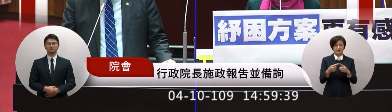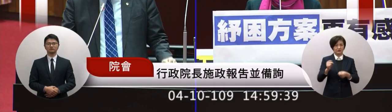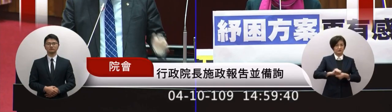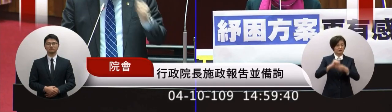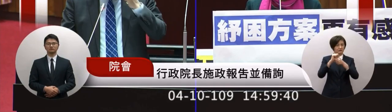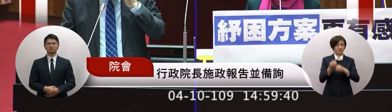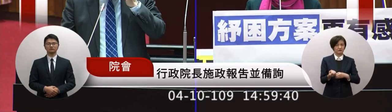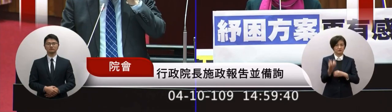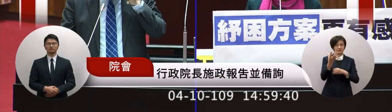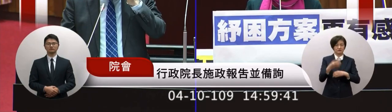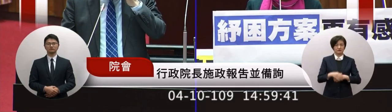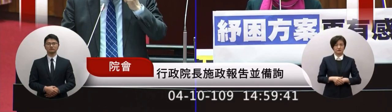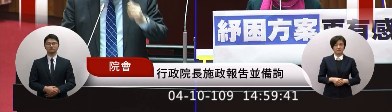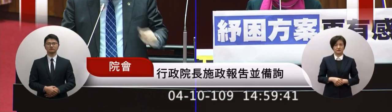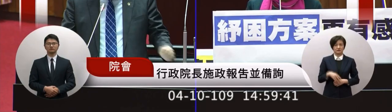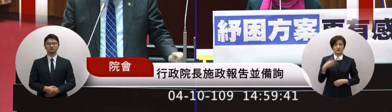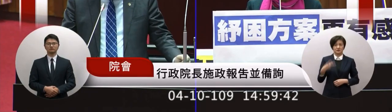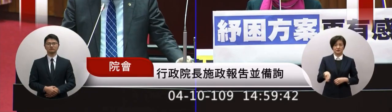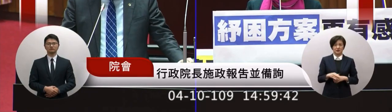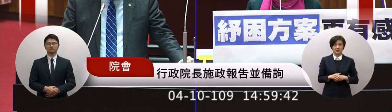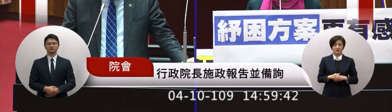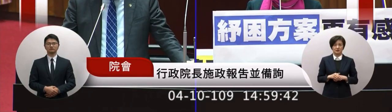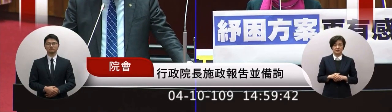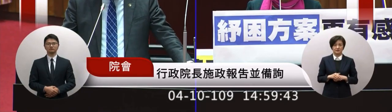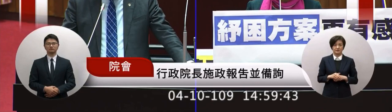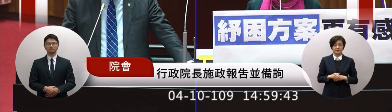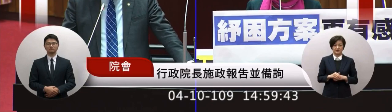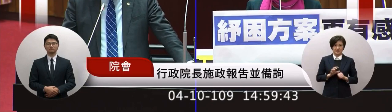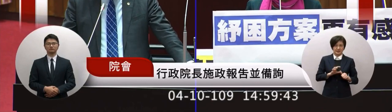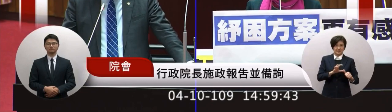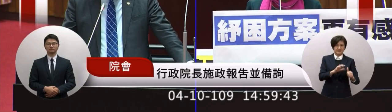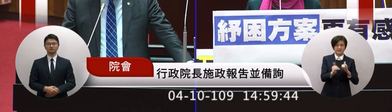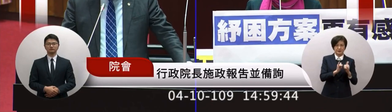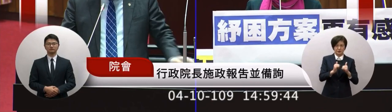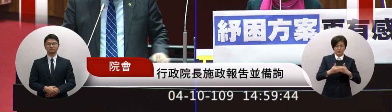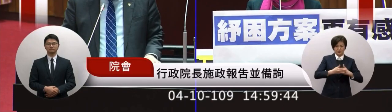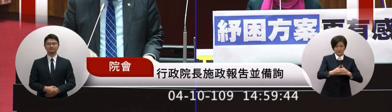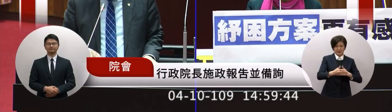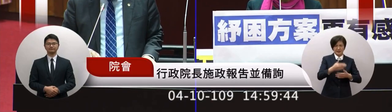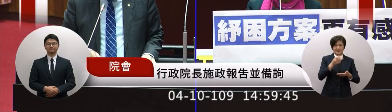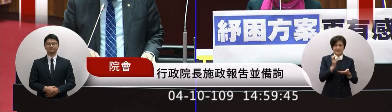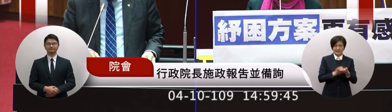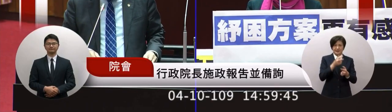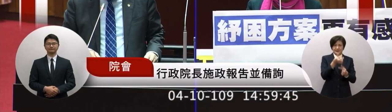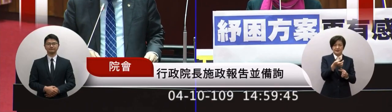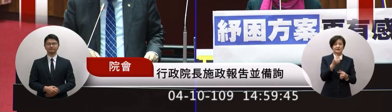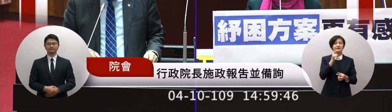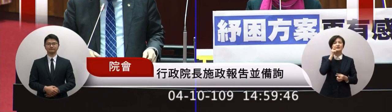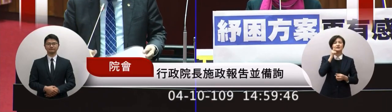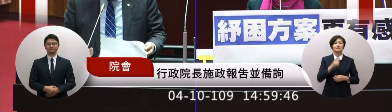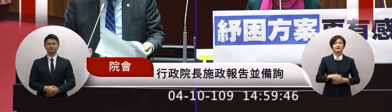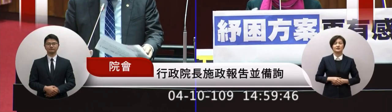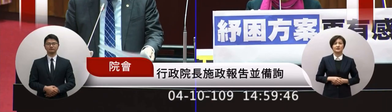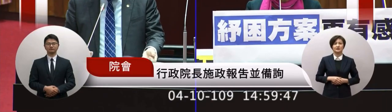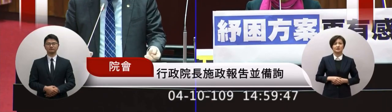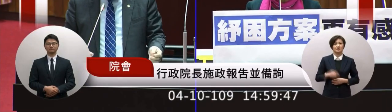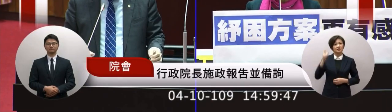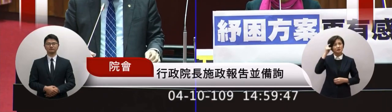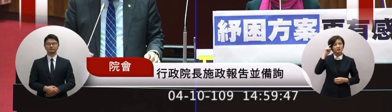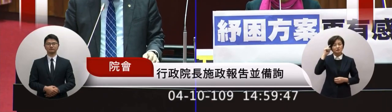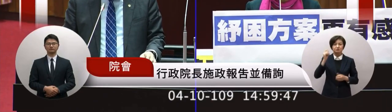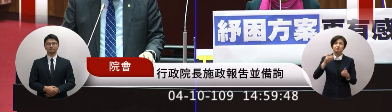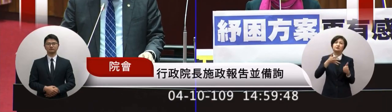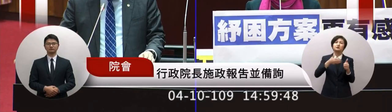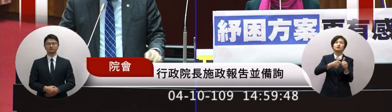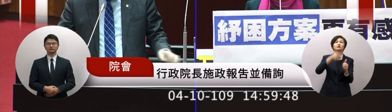求说你这个民众都确实做好隔离。请问我们政策哦，这样的做法是不是有调整的